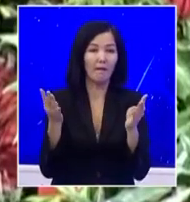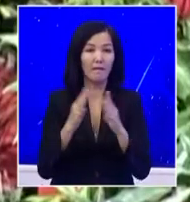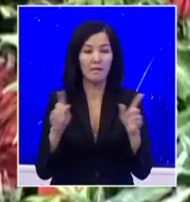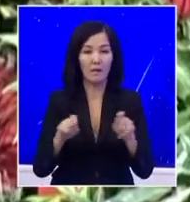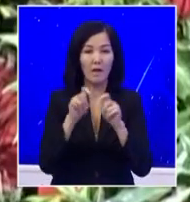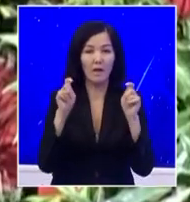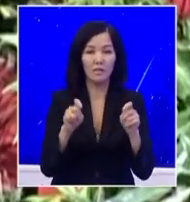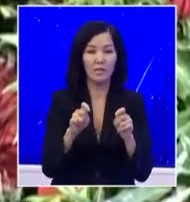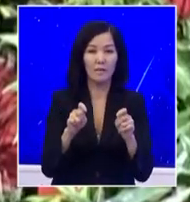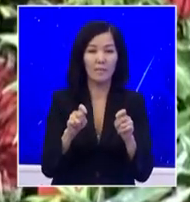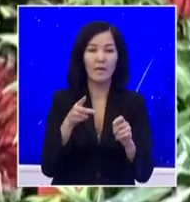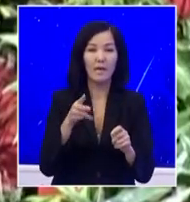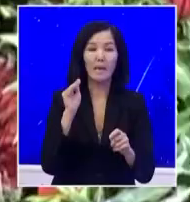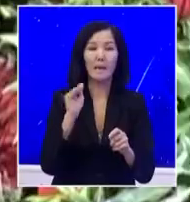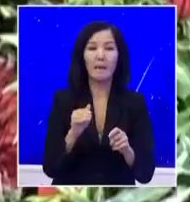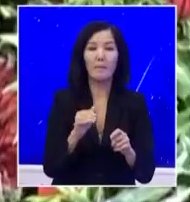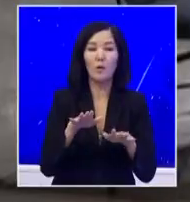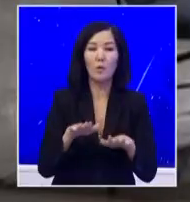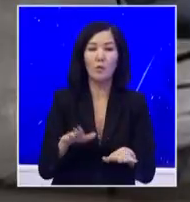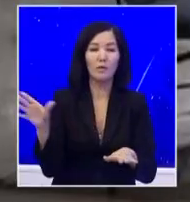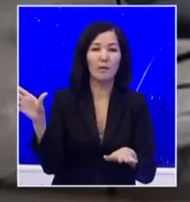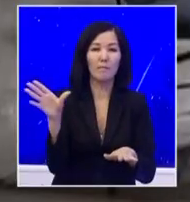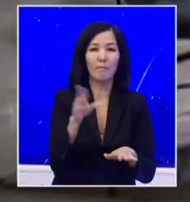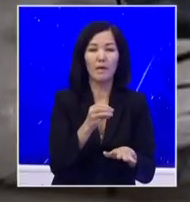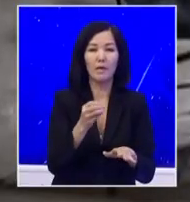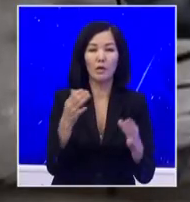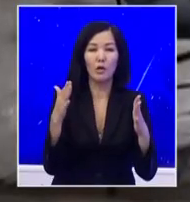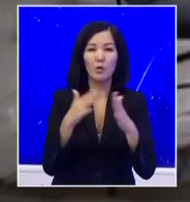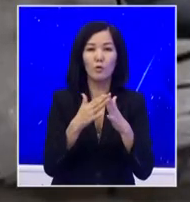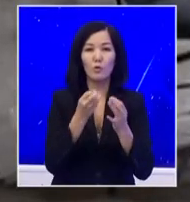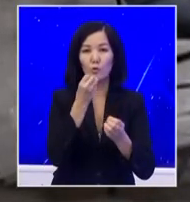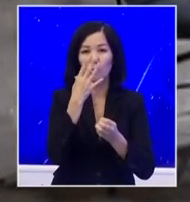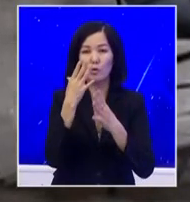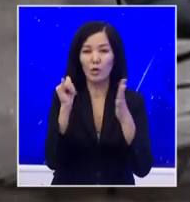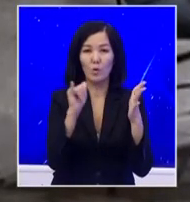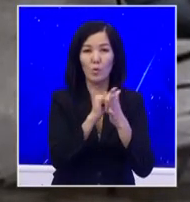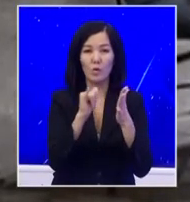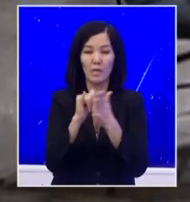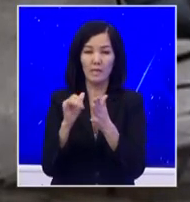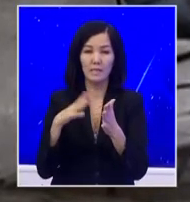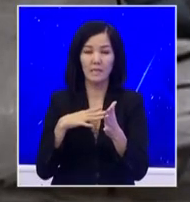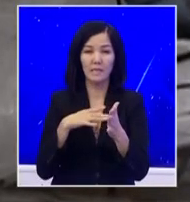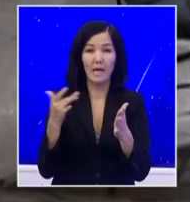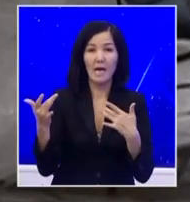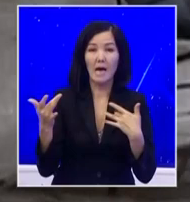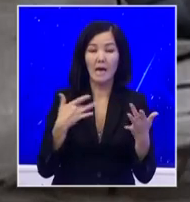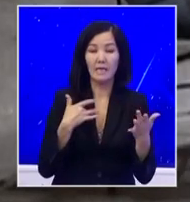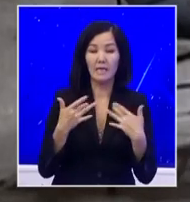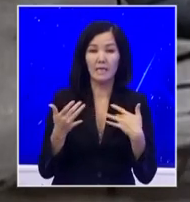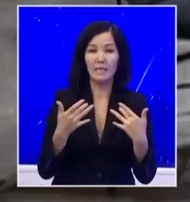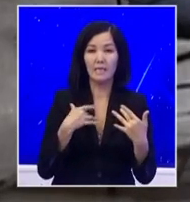мен амфитеатрдағы 2000-нан аса орынның барлығына үй өсімдіктері орналастырылды. Ал артистер Джакомо